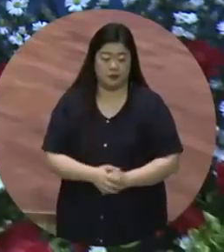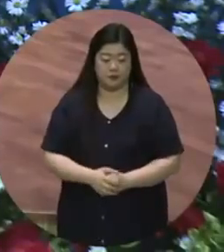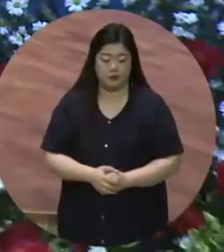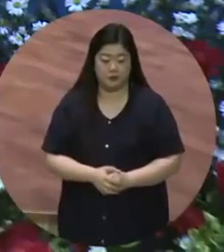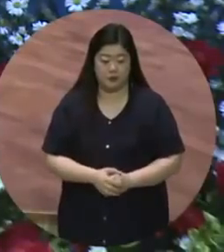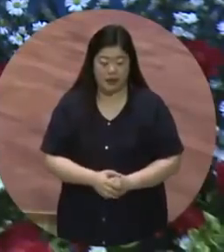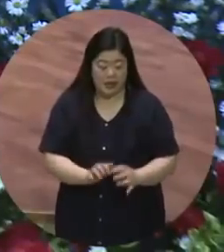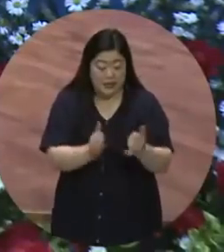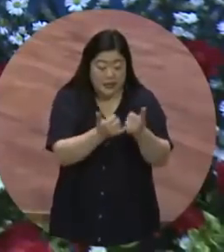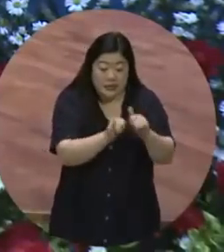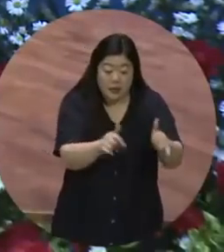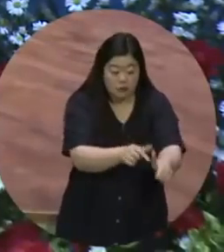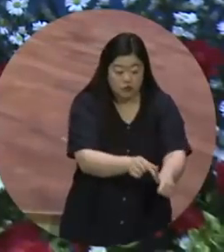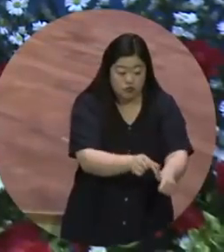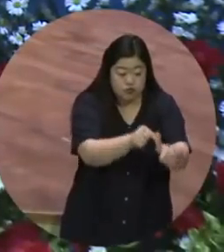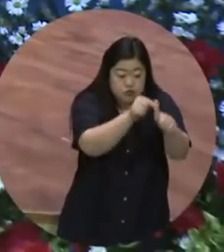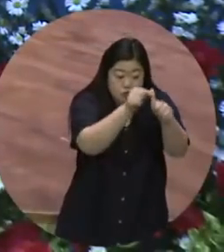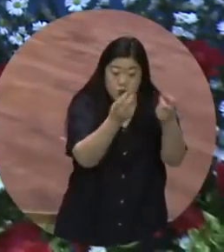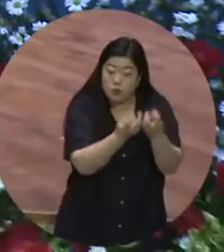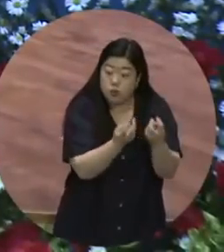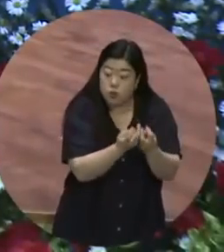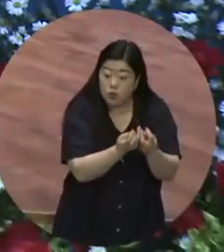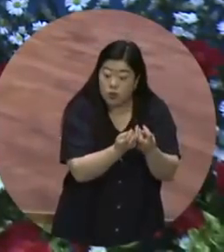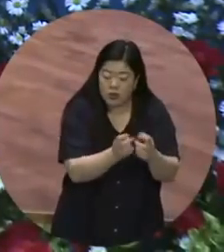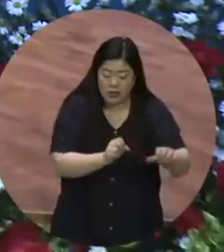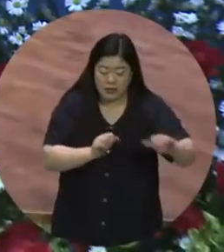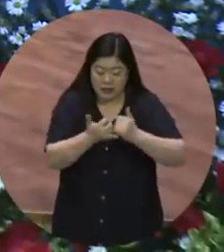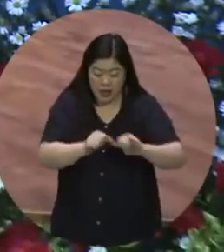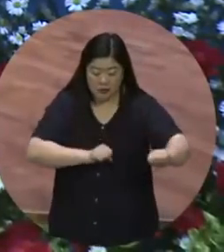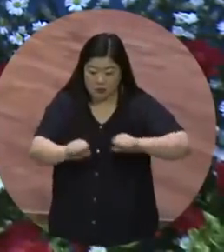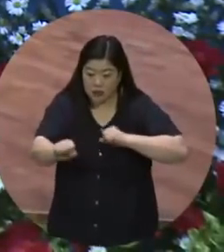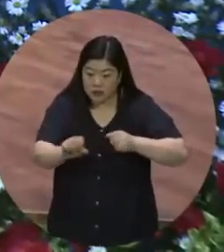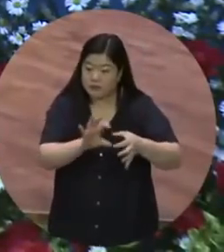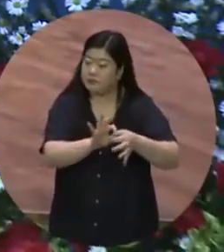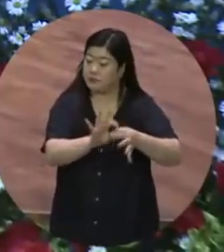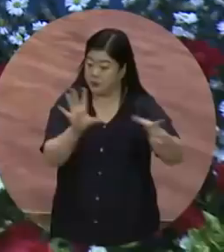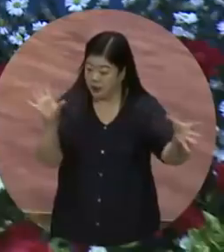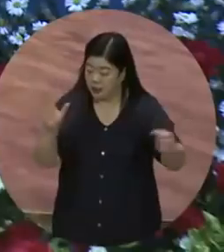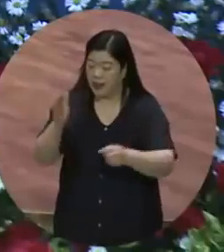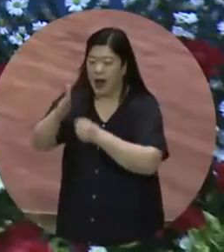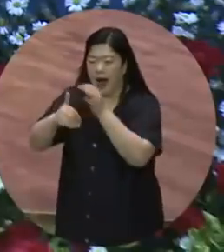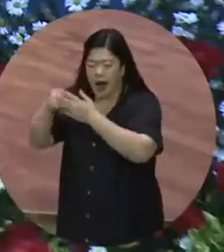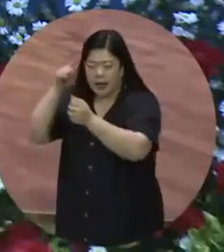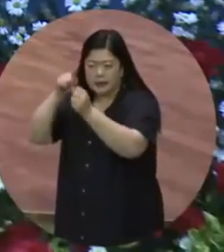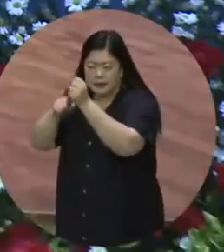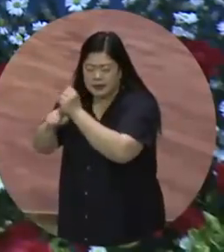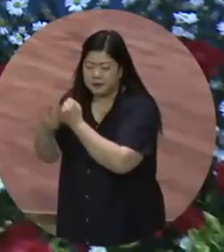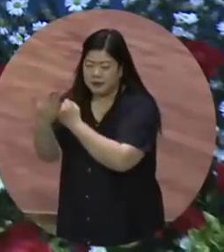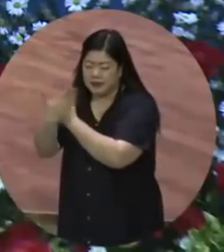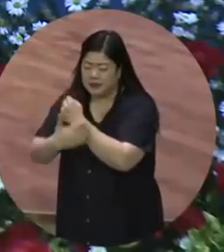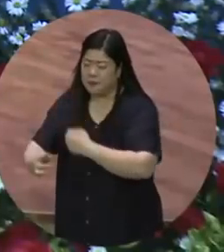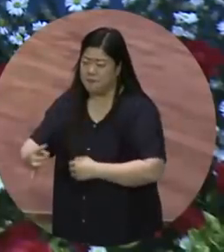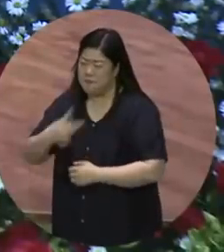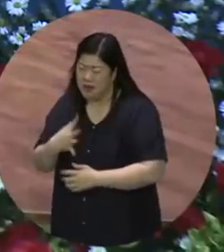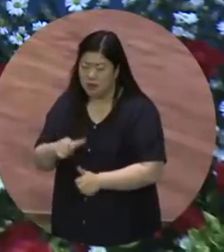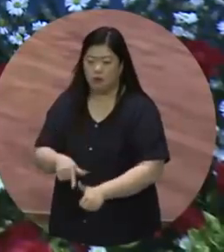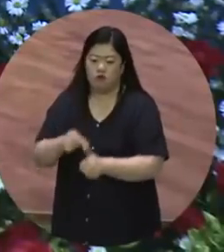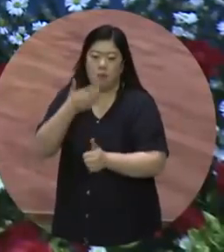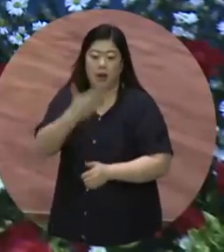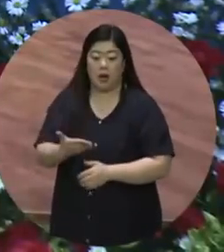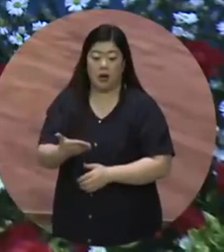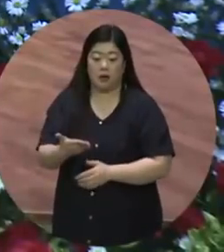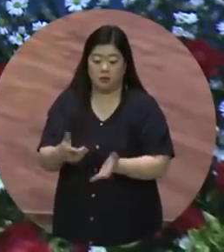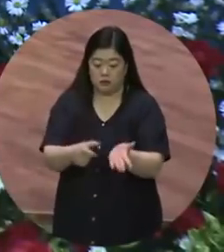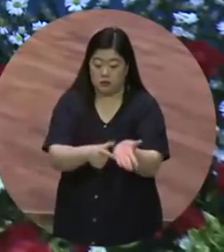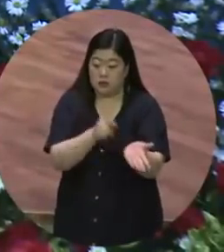사람의 구원의 행위로 말미암지 않고 오직 하나님의 뜻과 그 은혜로 이루어진다. 자,